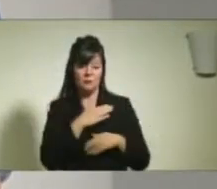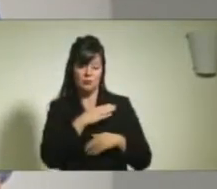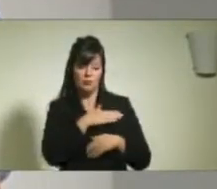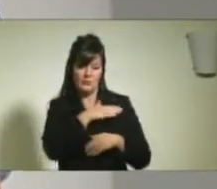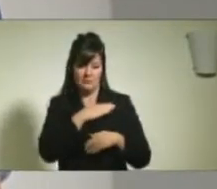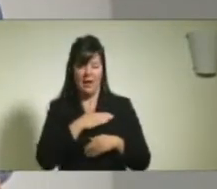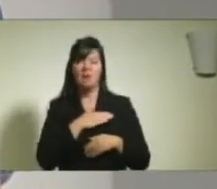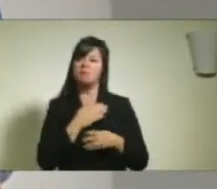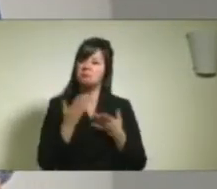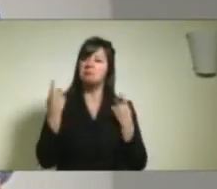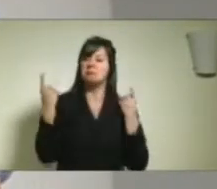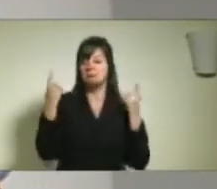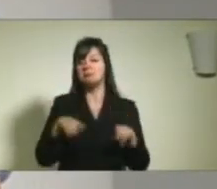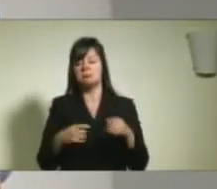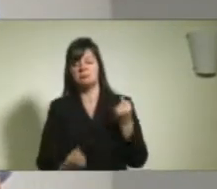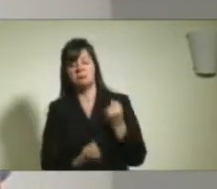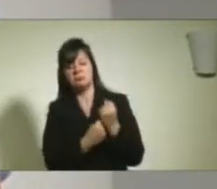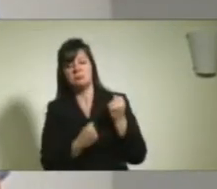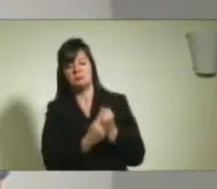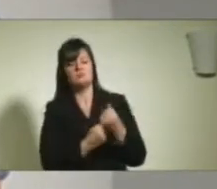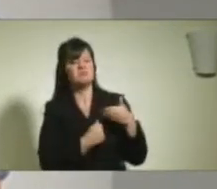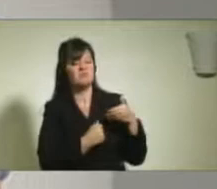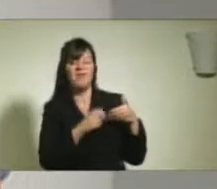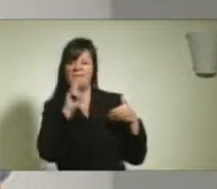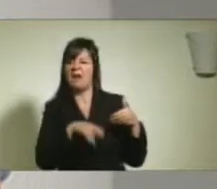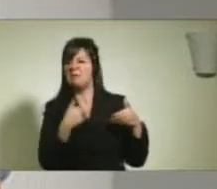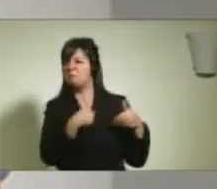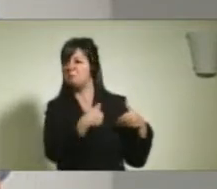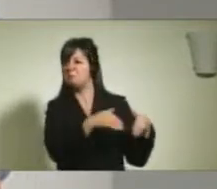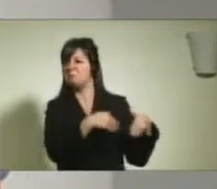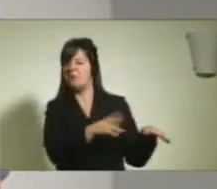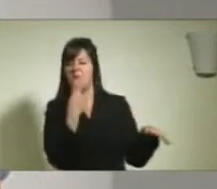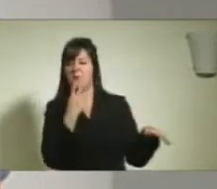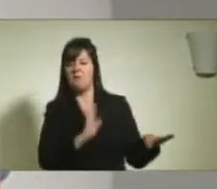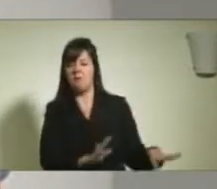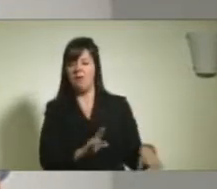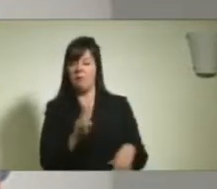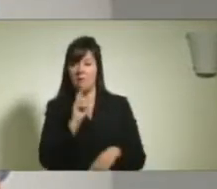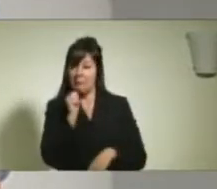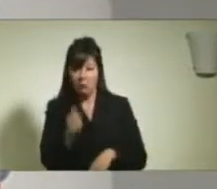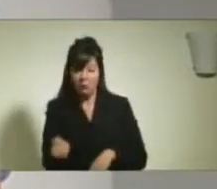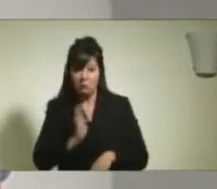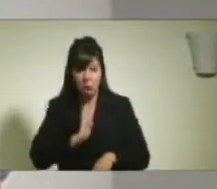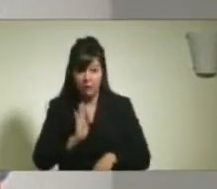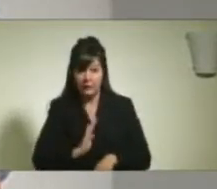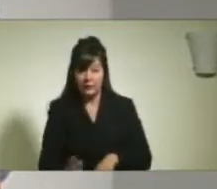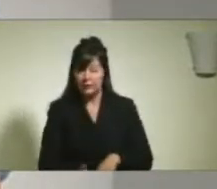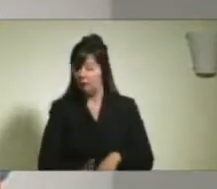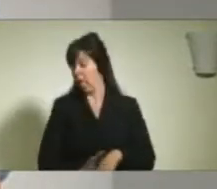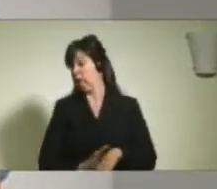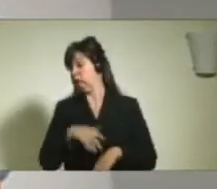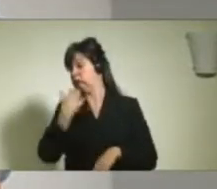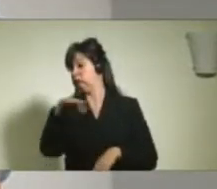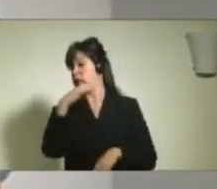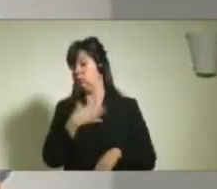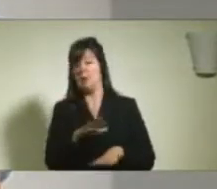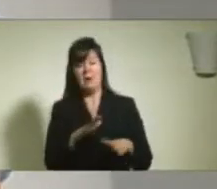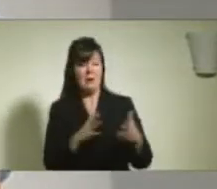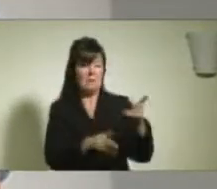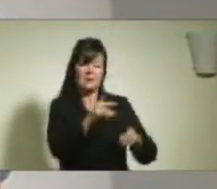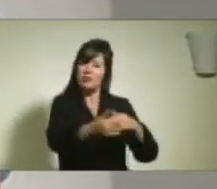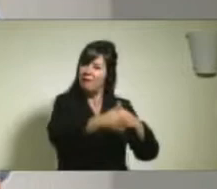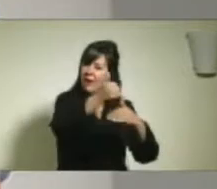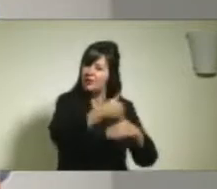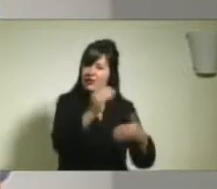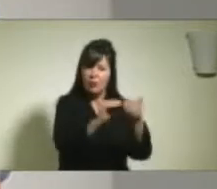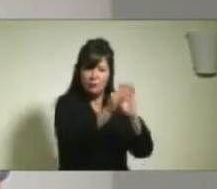cette initiative et parler en termes très impolis aux personnes les plus vulnérables de la localité. Et